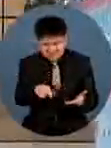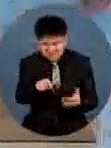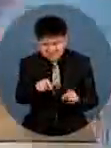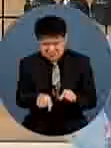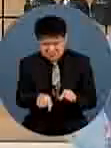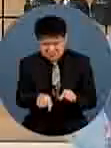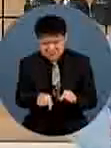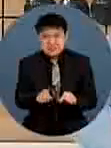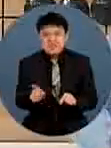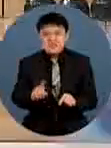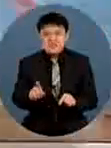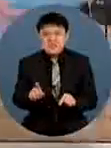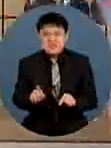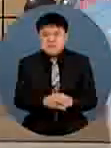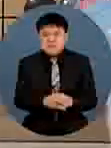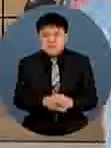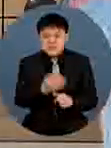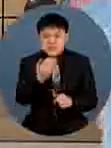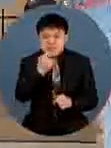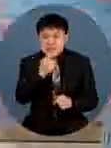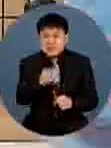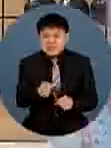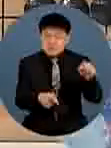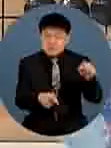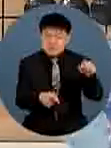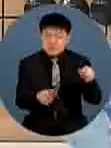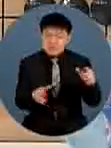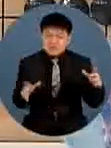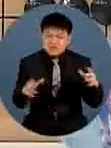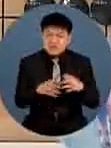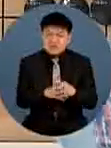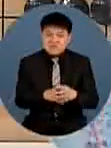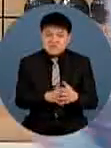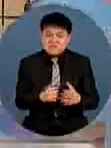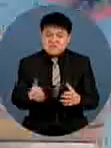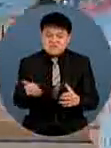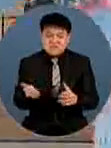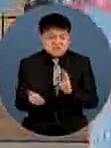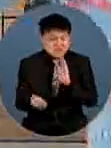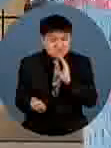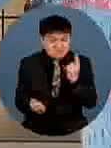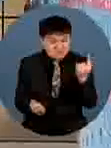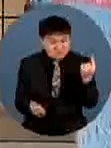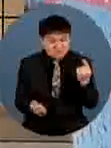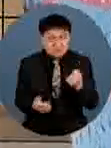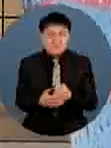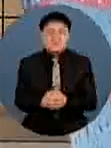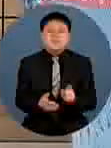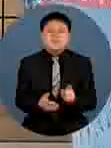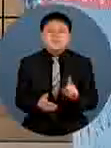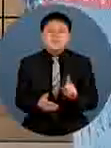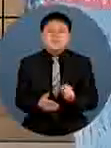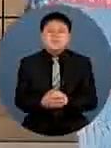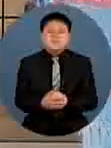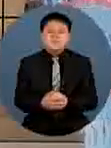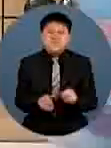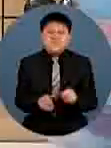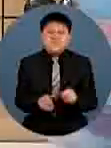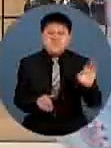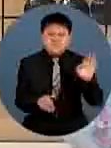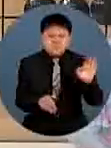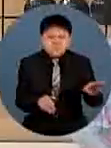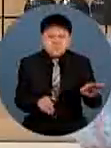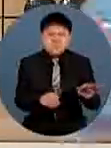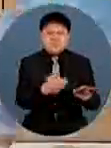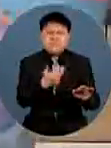그러면 이곳을 두어서 뭐 백이 뒤로 메워서 이것은 흙이 잡히게 되겠죠. 여기서 그냥 두번